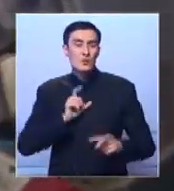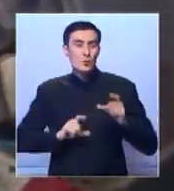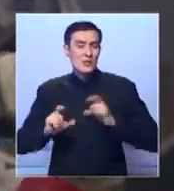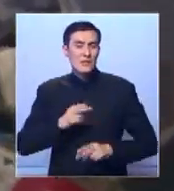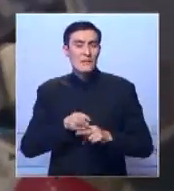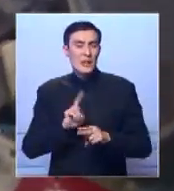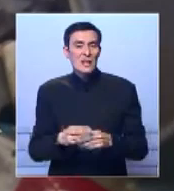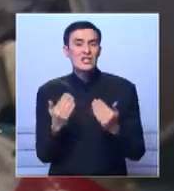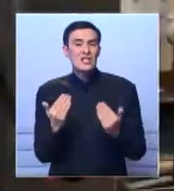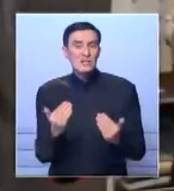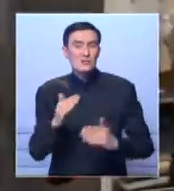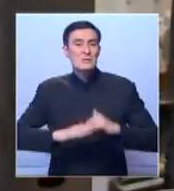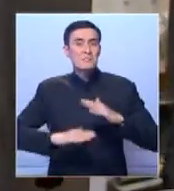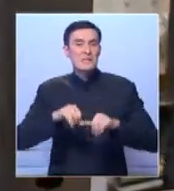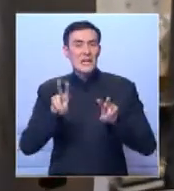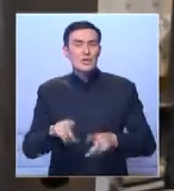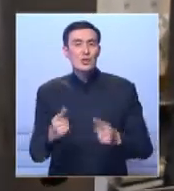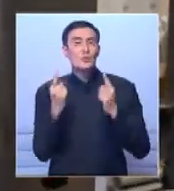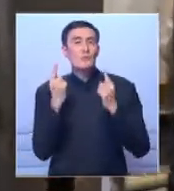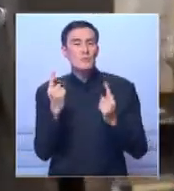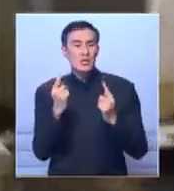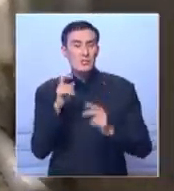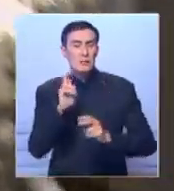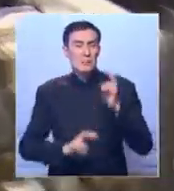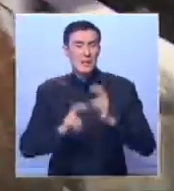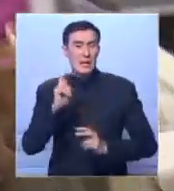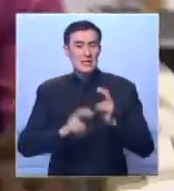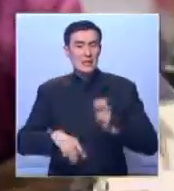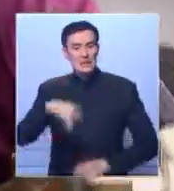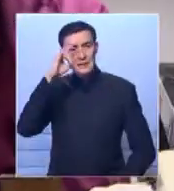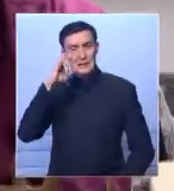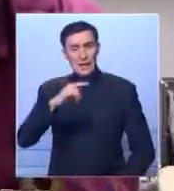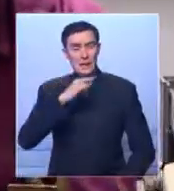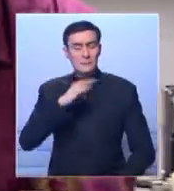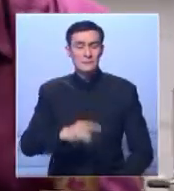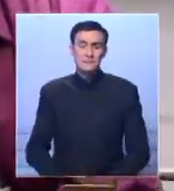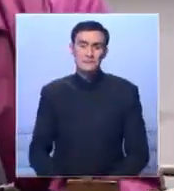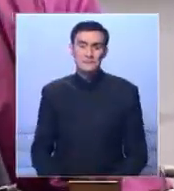это действующие специалисты крупнейших предприятий страны.